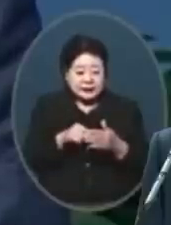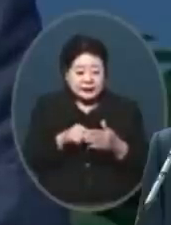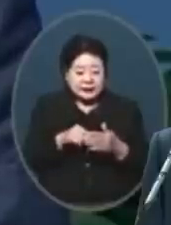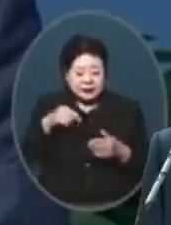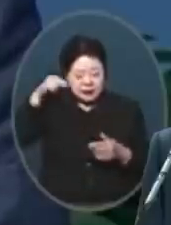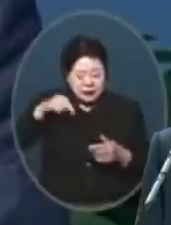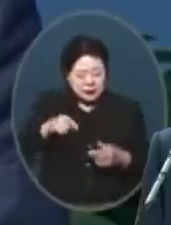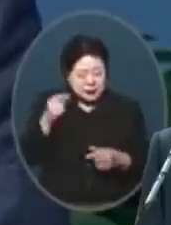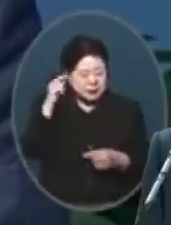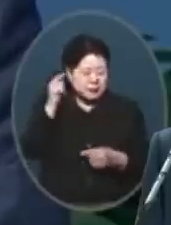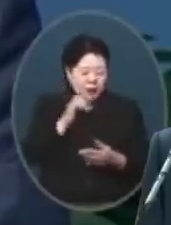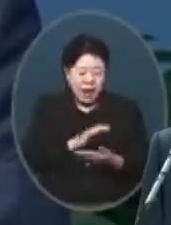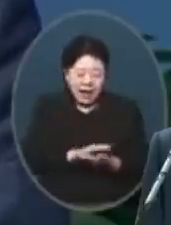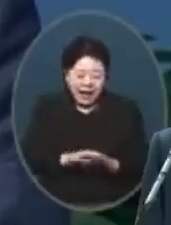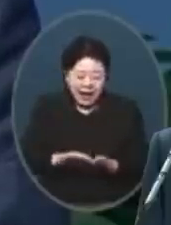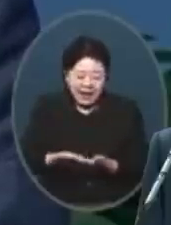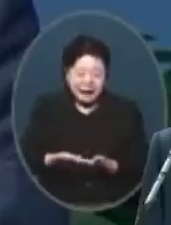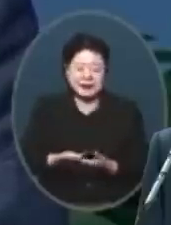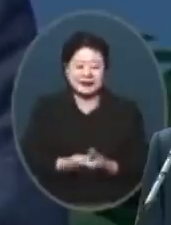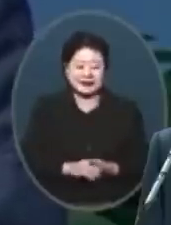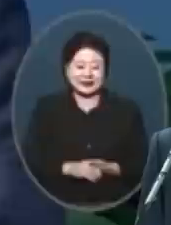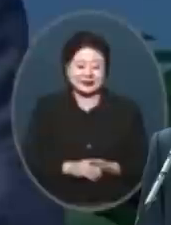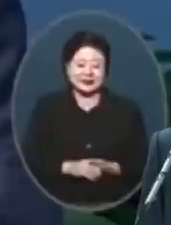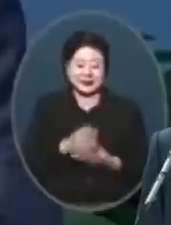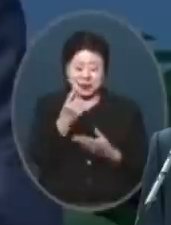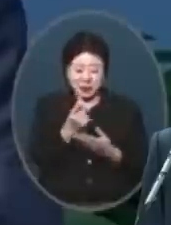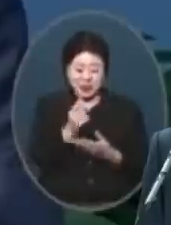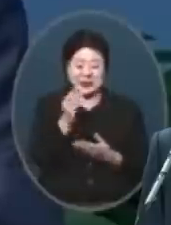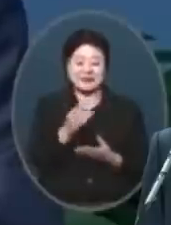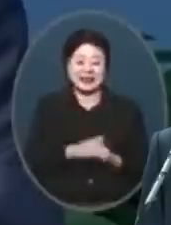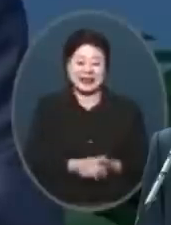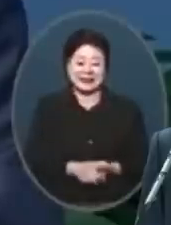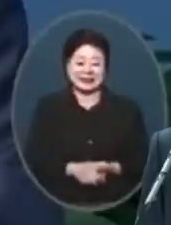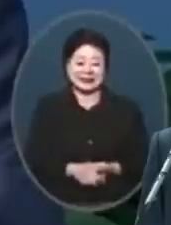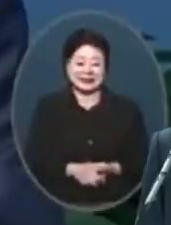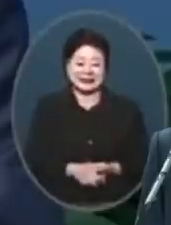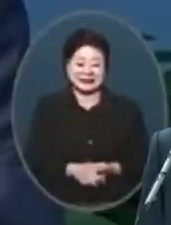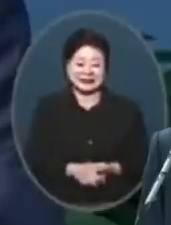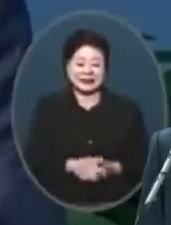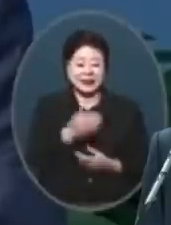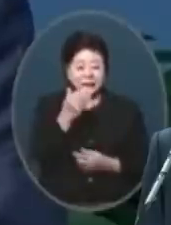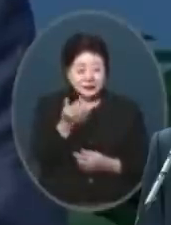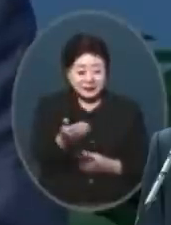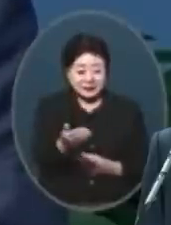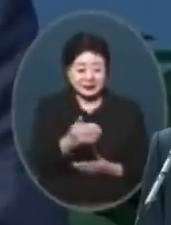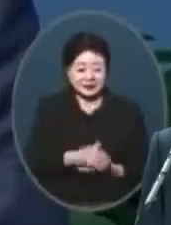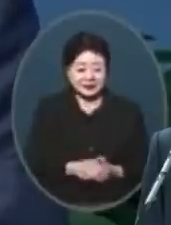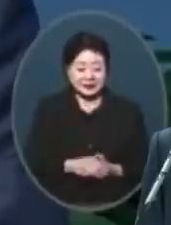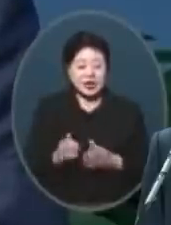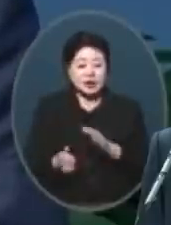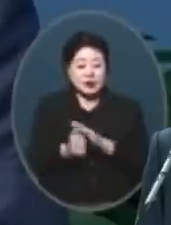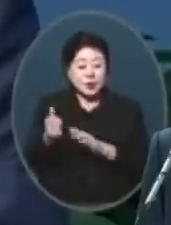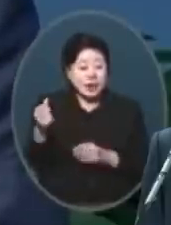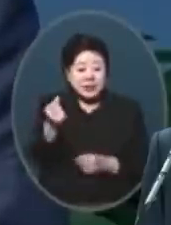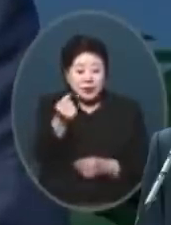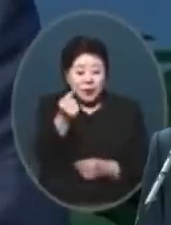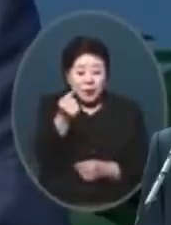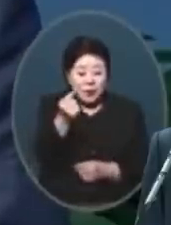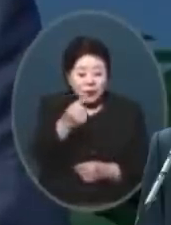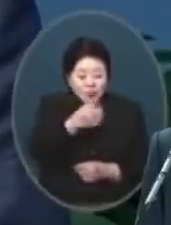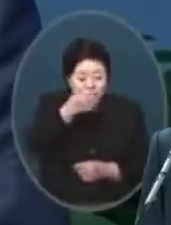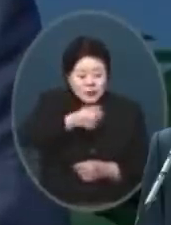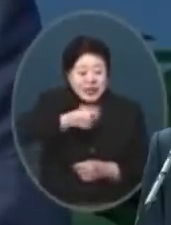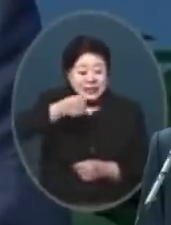깊은 평안을 가지고 다가오는 것입니다. 여러분 소원을 가지고